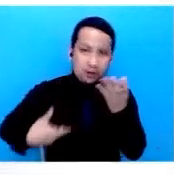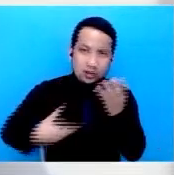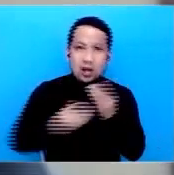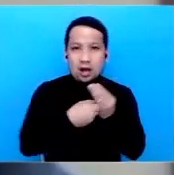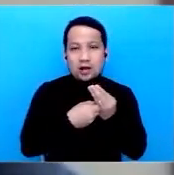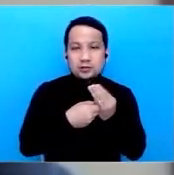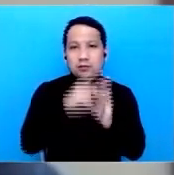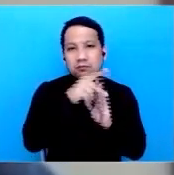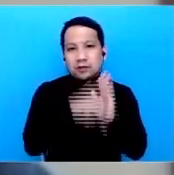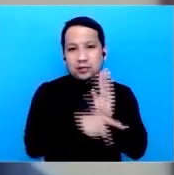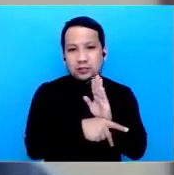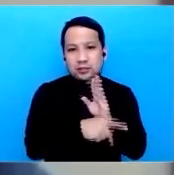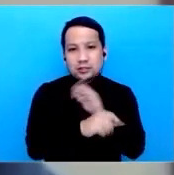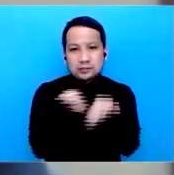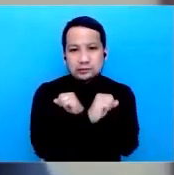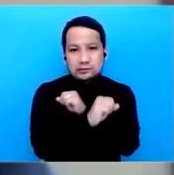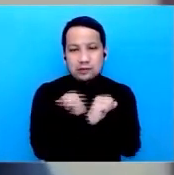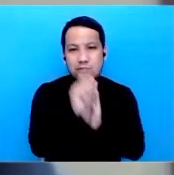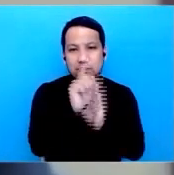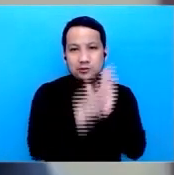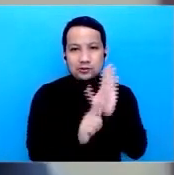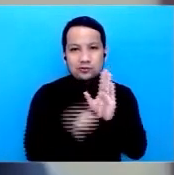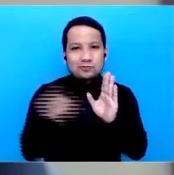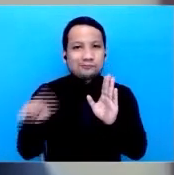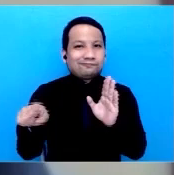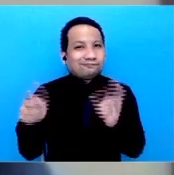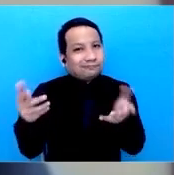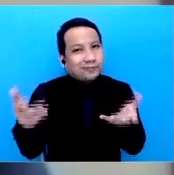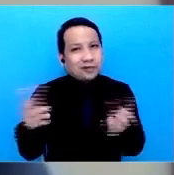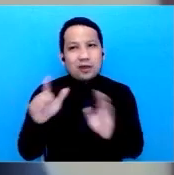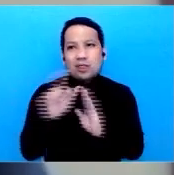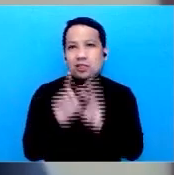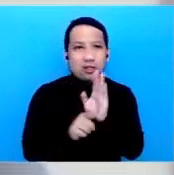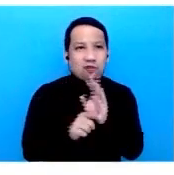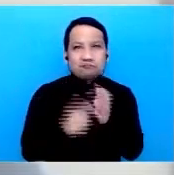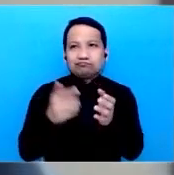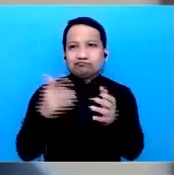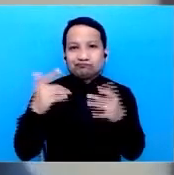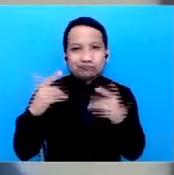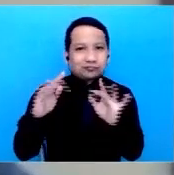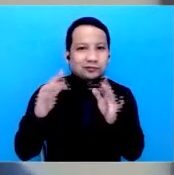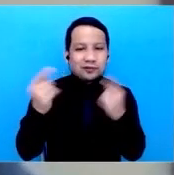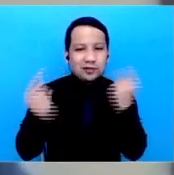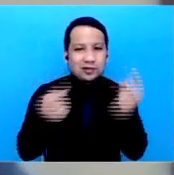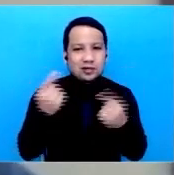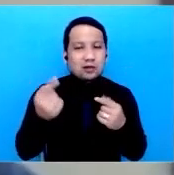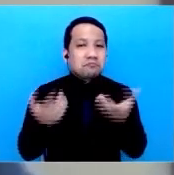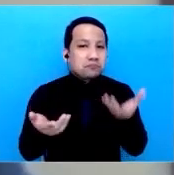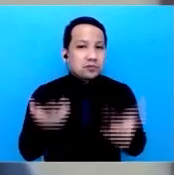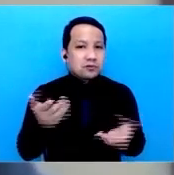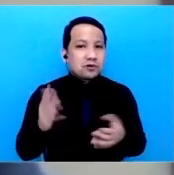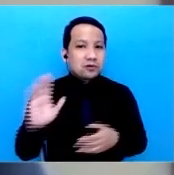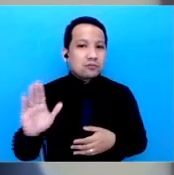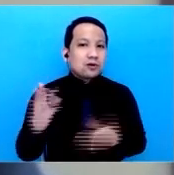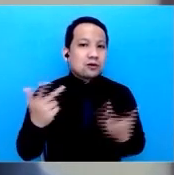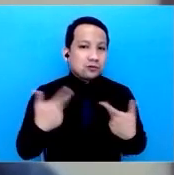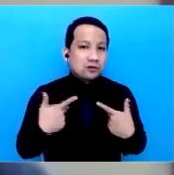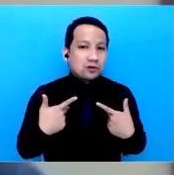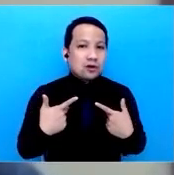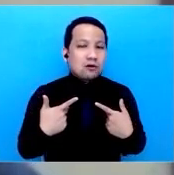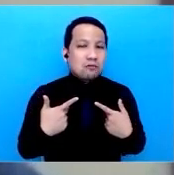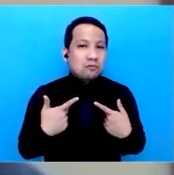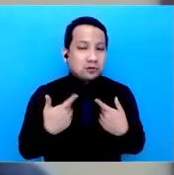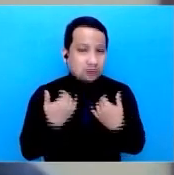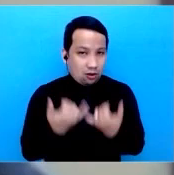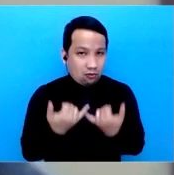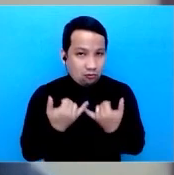this because the law has a very laudable laudable concern, no? And maybe there is time to or maybe there